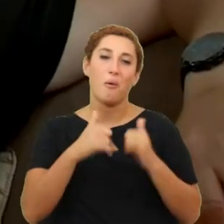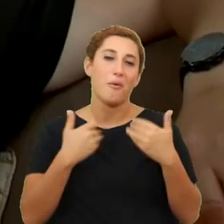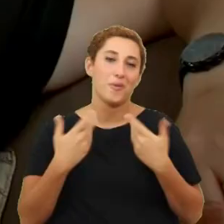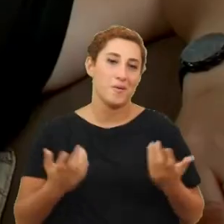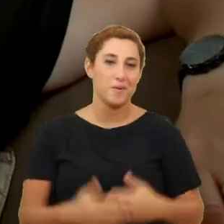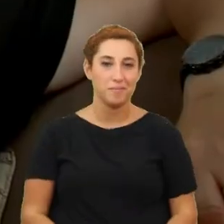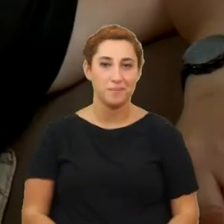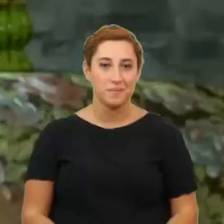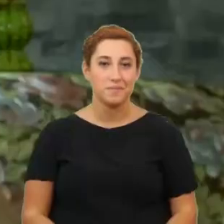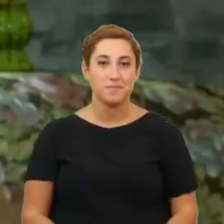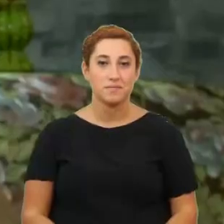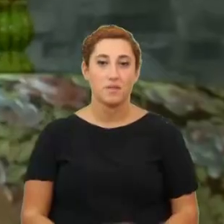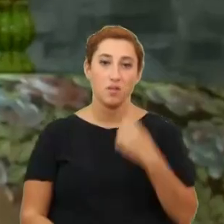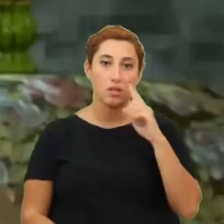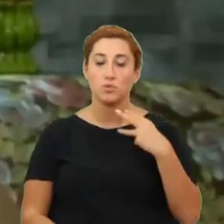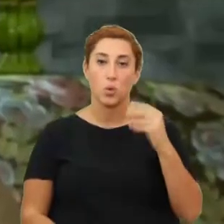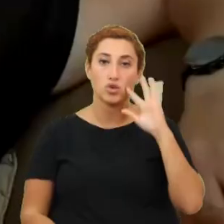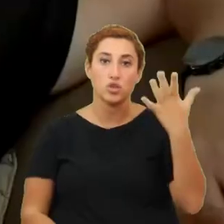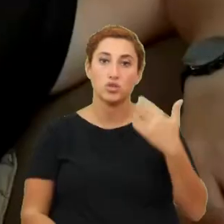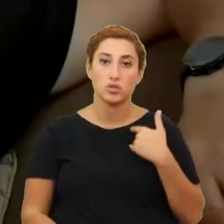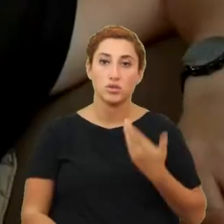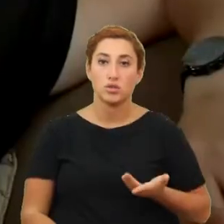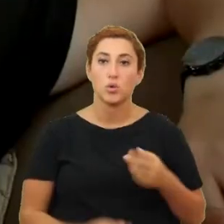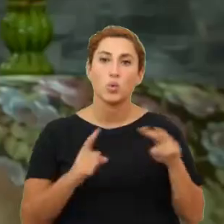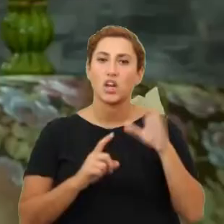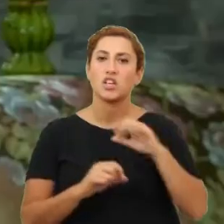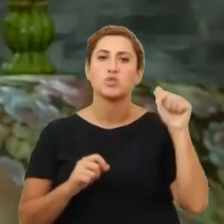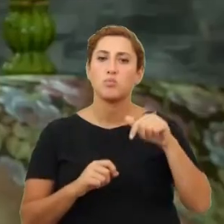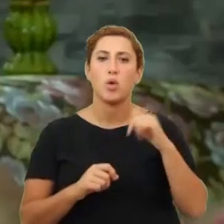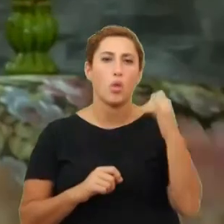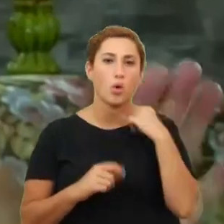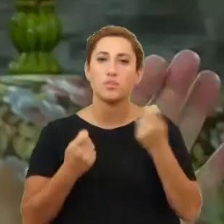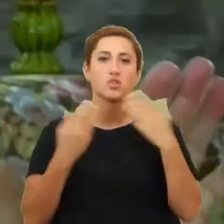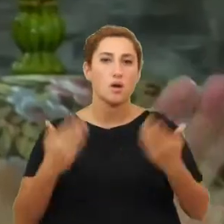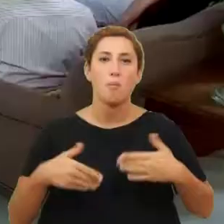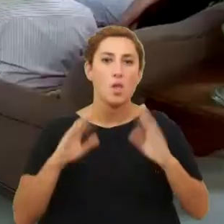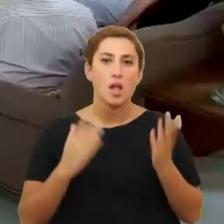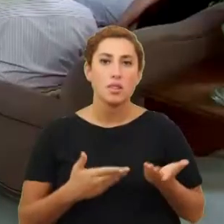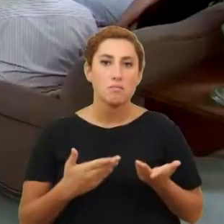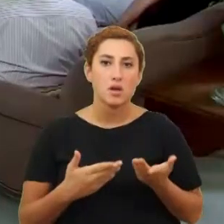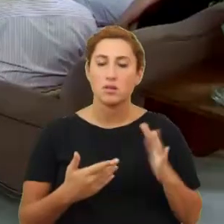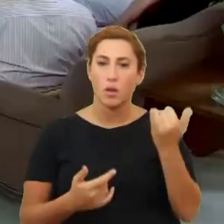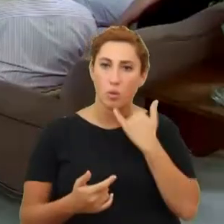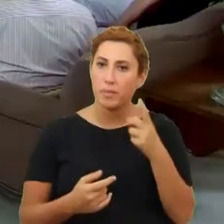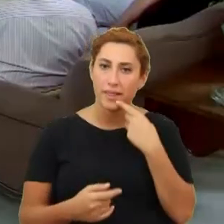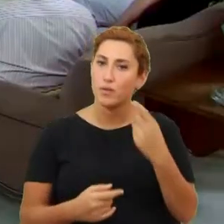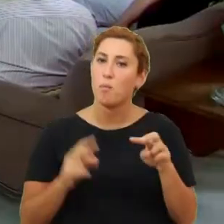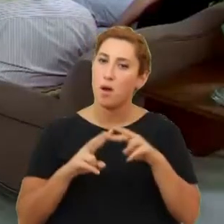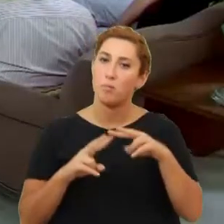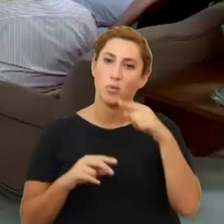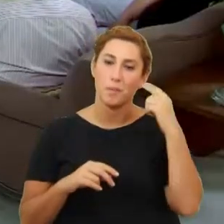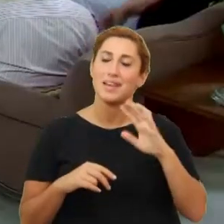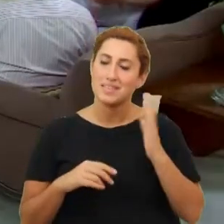oynarım. Ama biz çok şaşırdık yani. Nurhan hiç böyle torpilli bir işi kabul etmezdi. Ne torpilin, ne diyorsunuz Mahmut